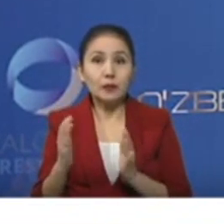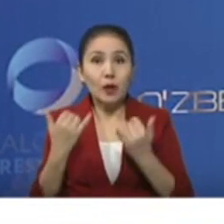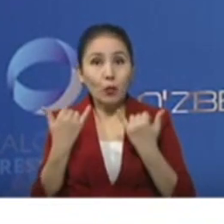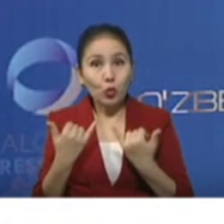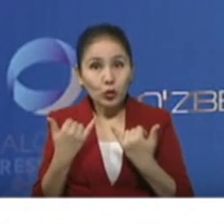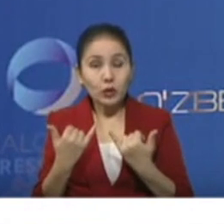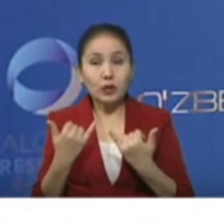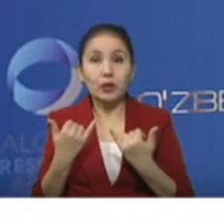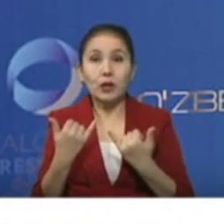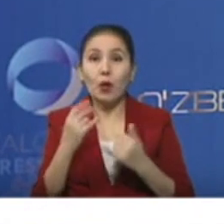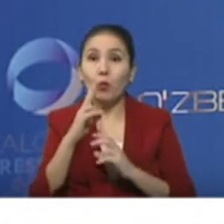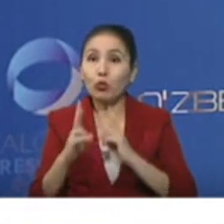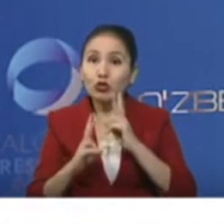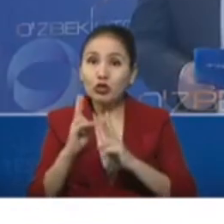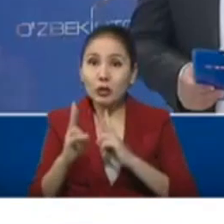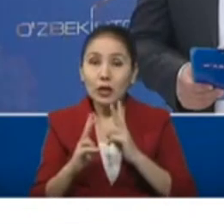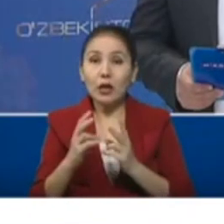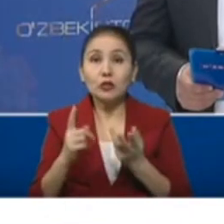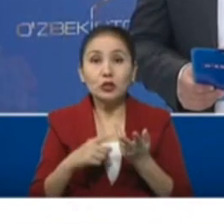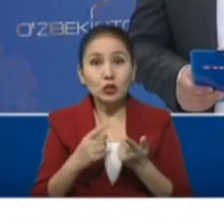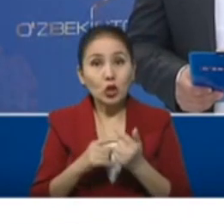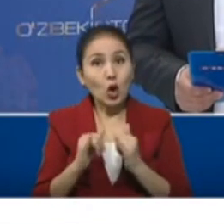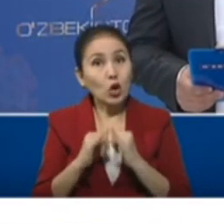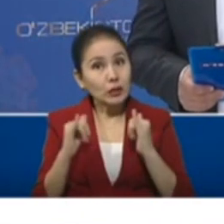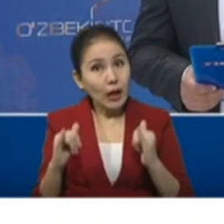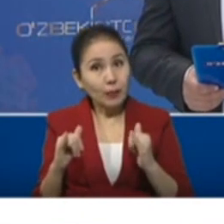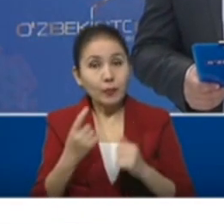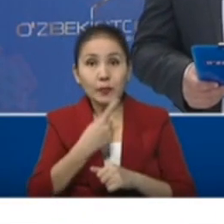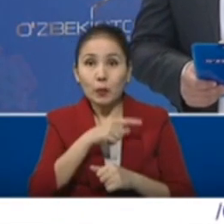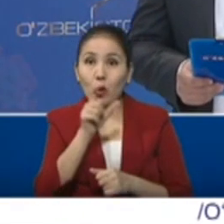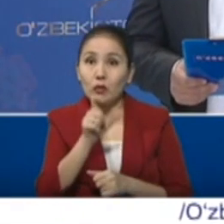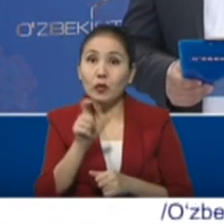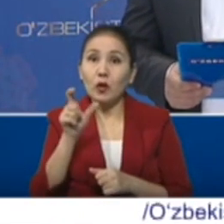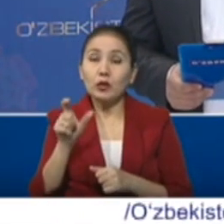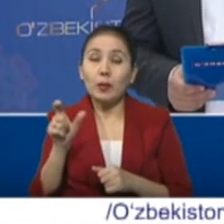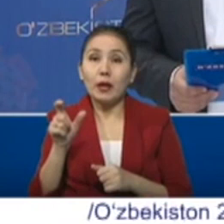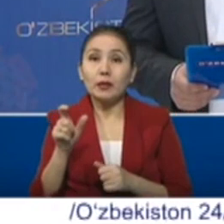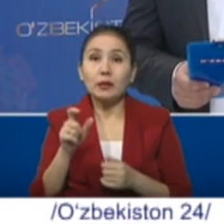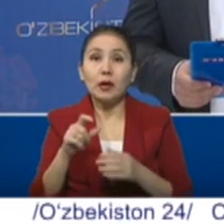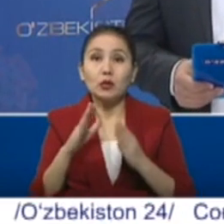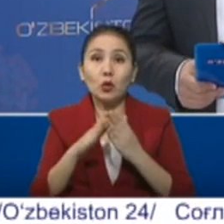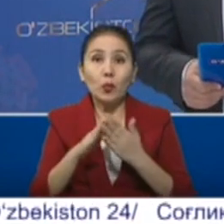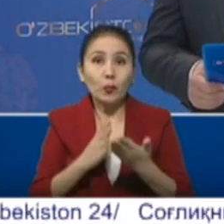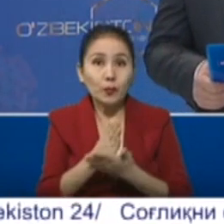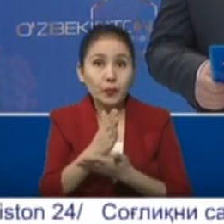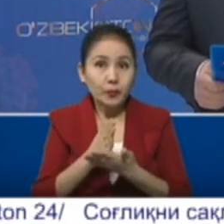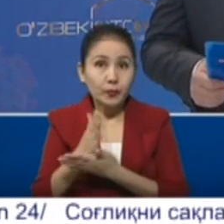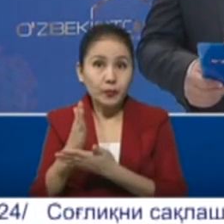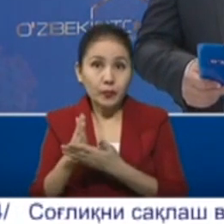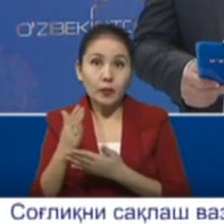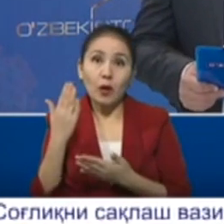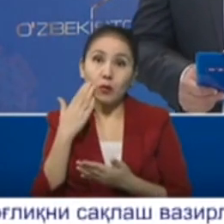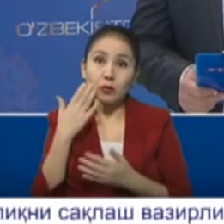bugungi murojaatlar soni ortganmi? Tibbiyot xodimlarining chaqiruv manziliga yetib borishi uchun o'rtacha olib